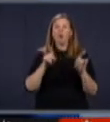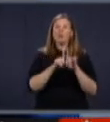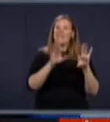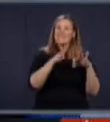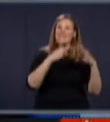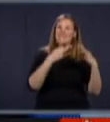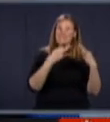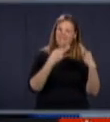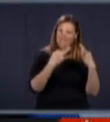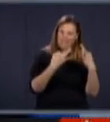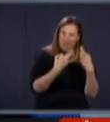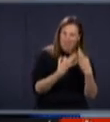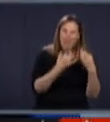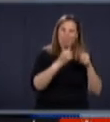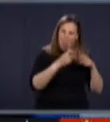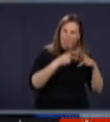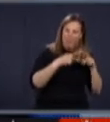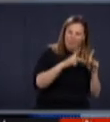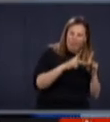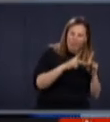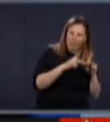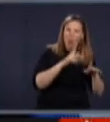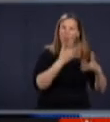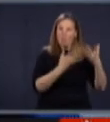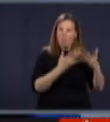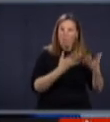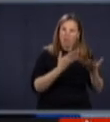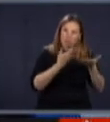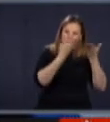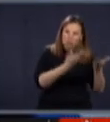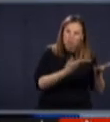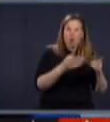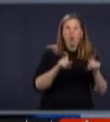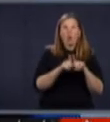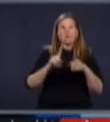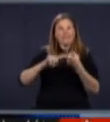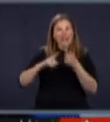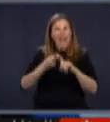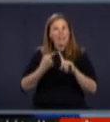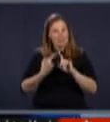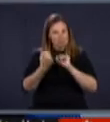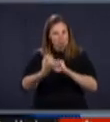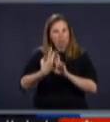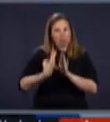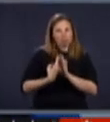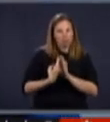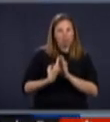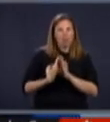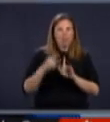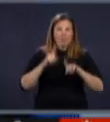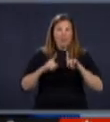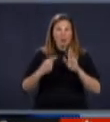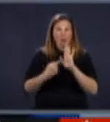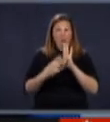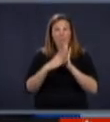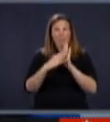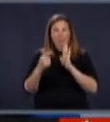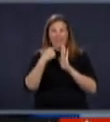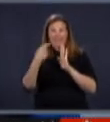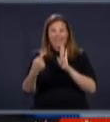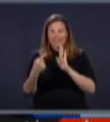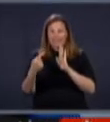le modèle des amis toujours uniques, PRH seulement avec ces gens-là, modèle où on peut changer personne pour pas seulement avoir